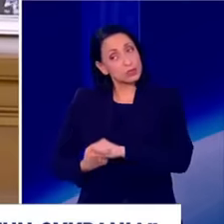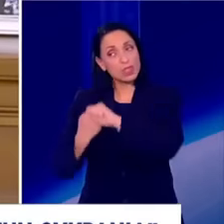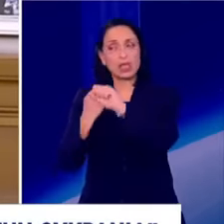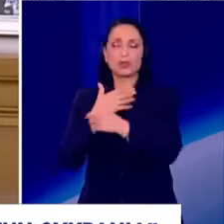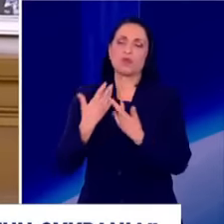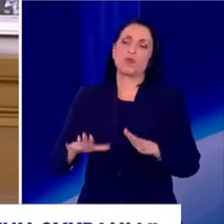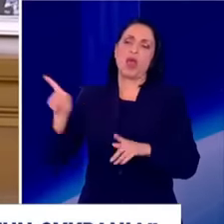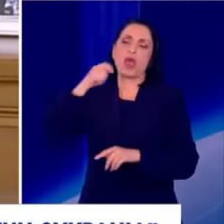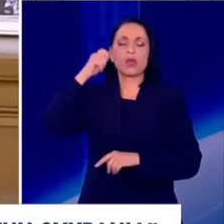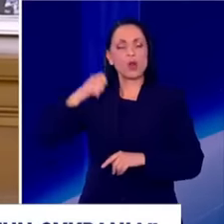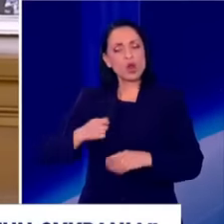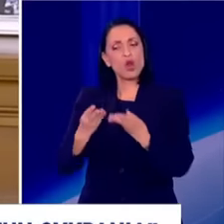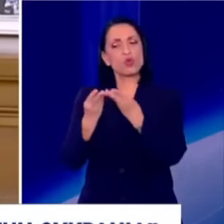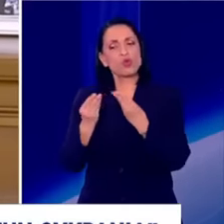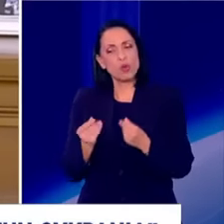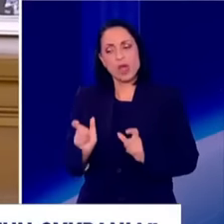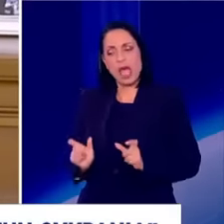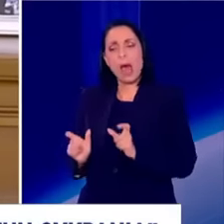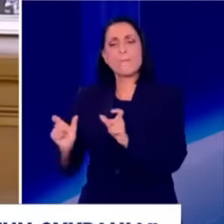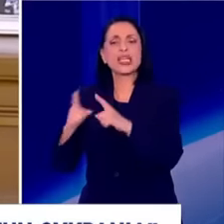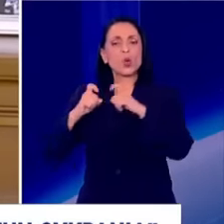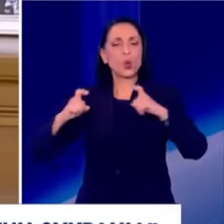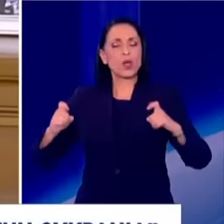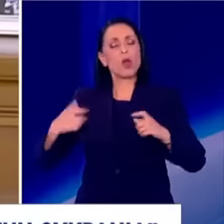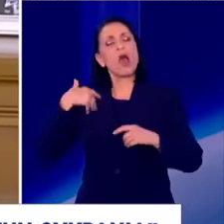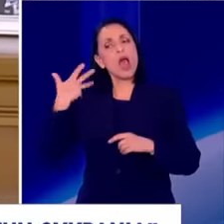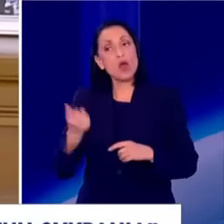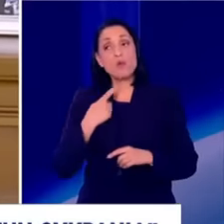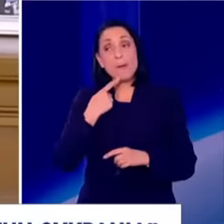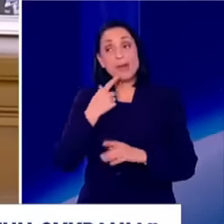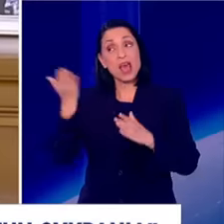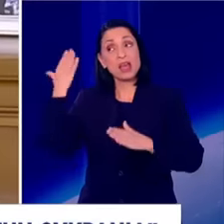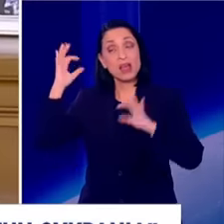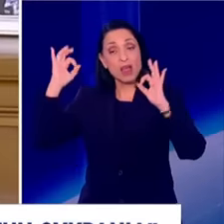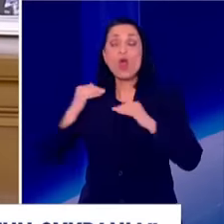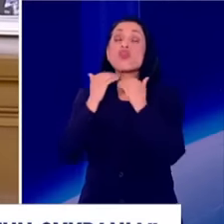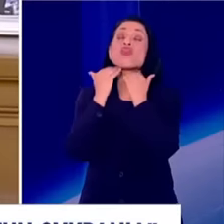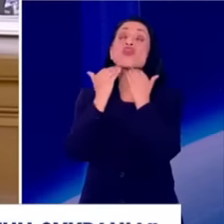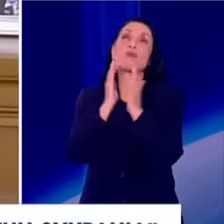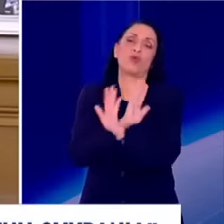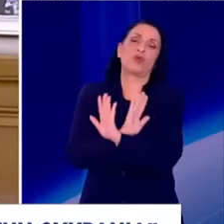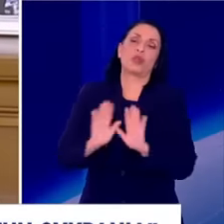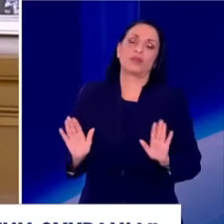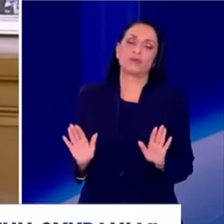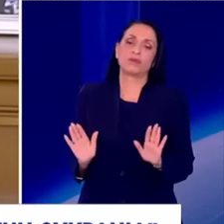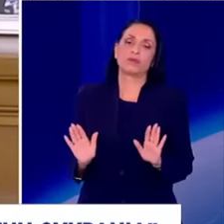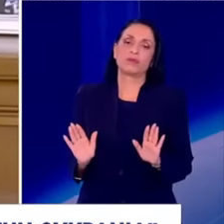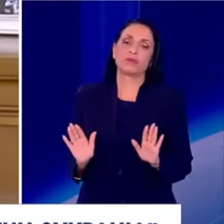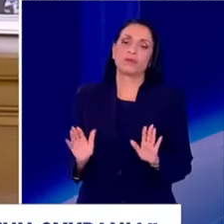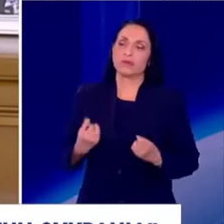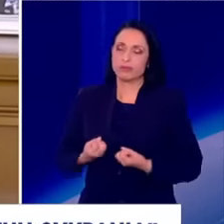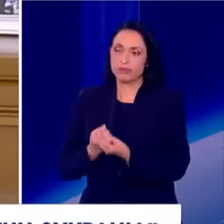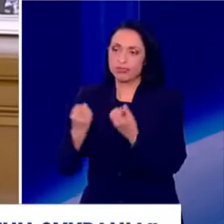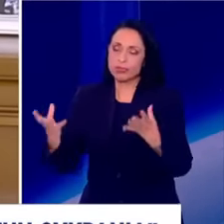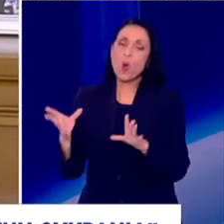Ουκρανία. Ποικιλοτρόπος, με αμυντικό υλικό. Έχουμε πει όμως από την πρώτη στιγμή ότι δεν μπορούμε να διαθέσουμε